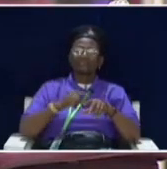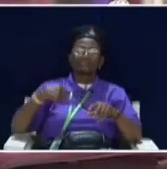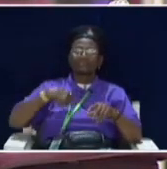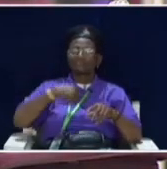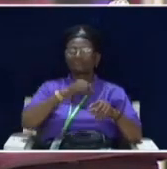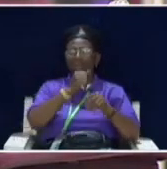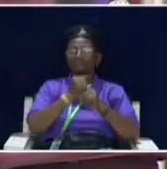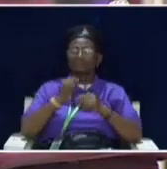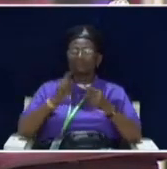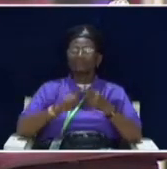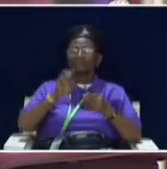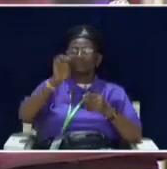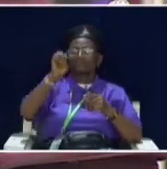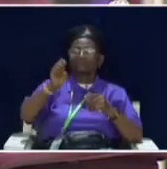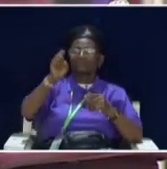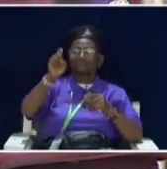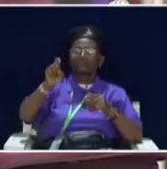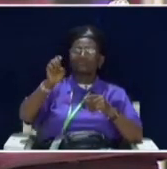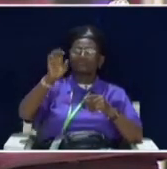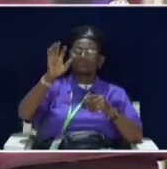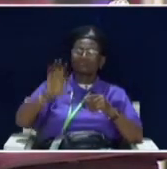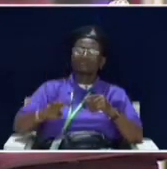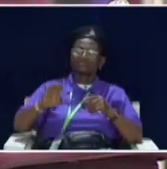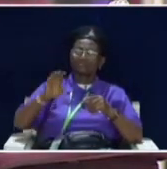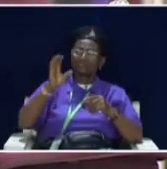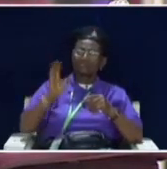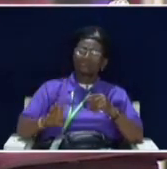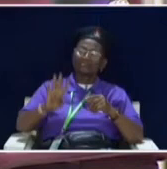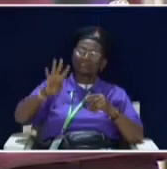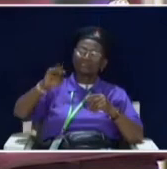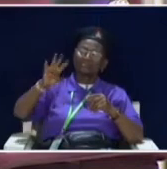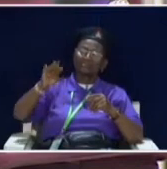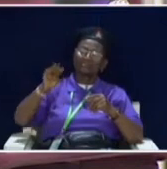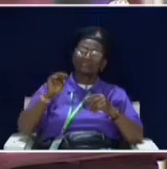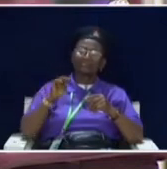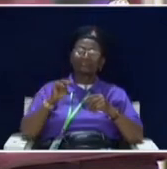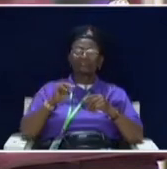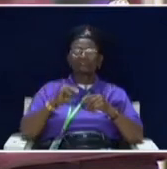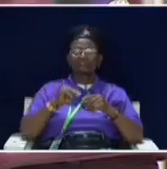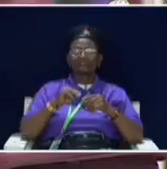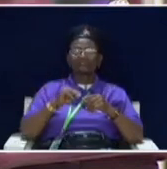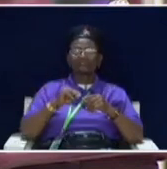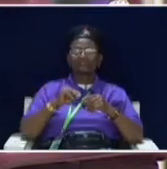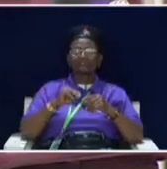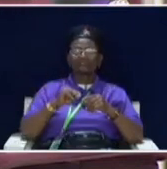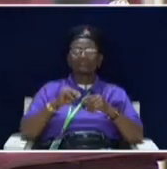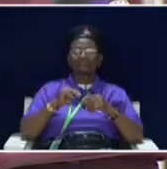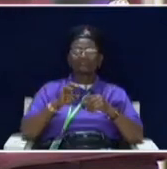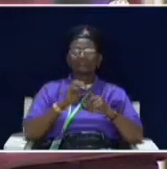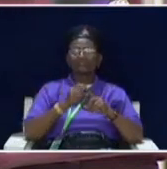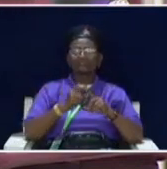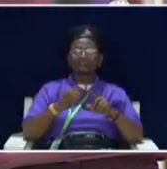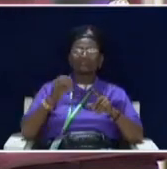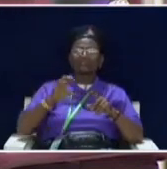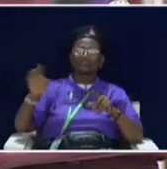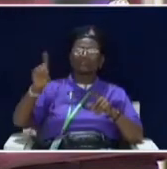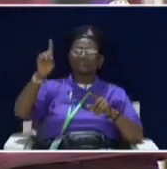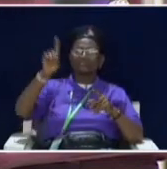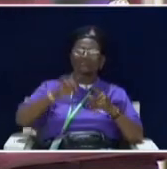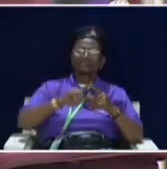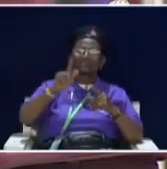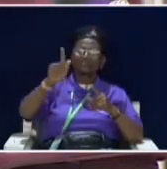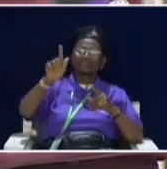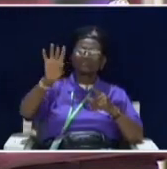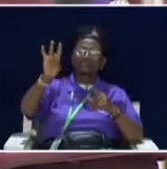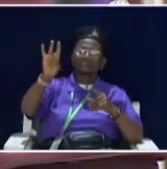Nígbà tí a máa dé nù wé Exodus orí kẹrìnlá. Exodus 14. Exodus orí kẹrìnlá. From verse 1 to 28. Ẹsẹ̀ kínní